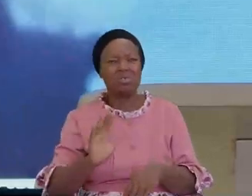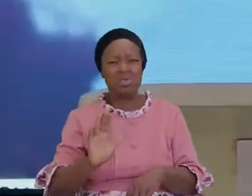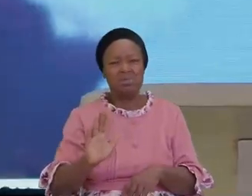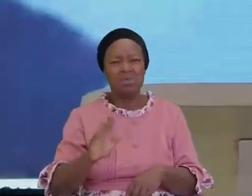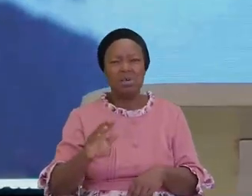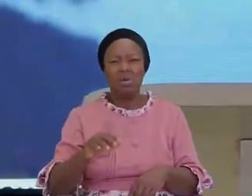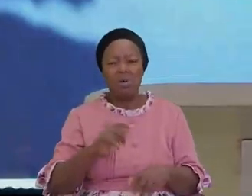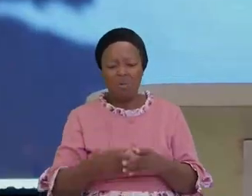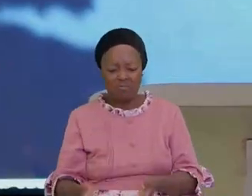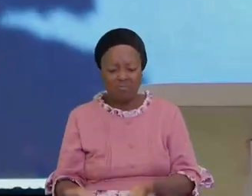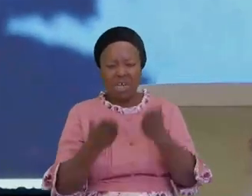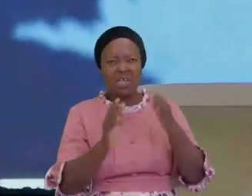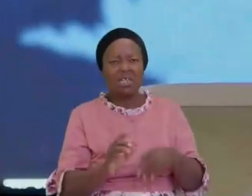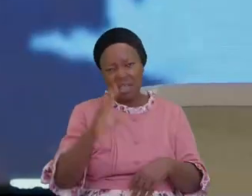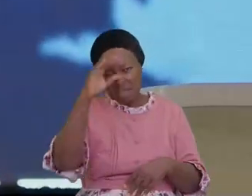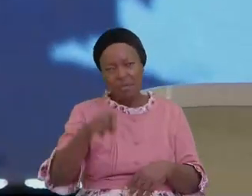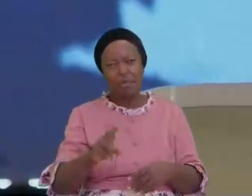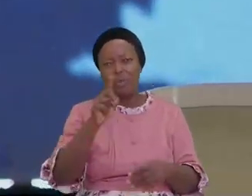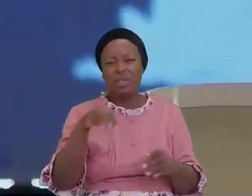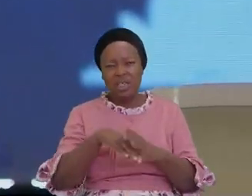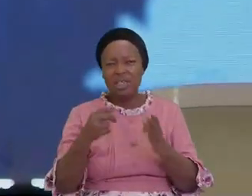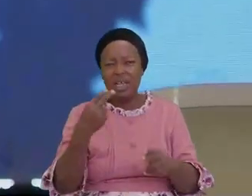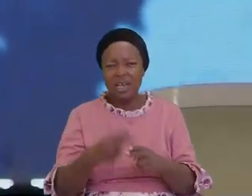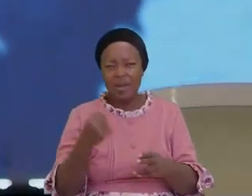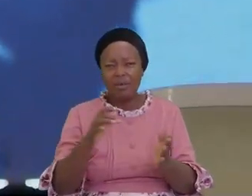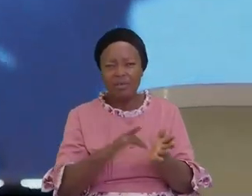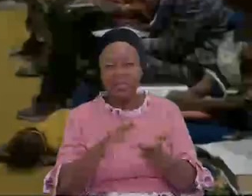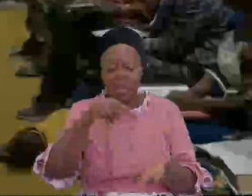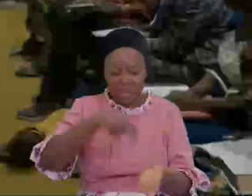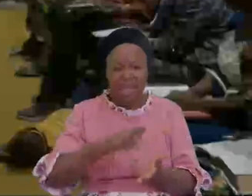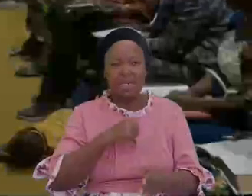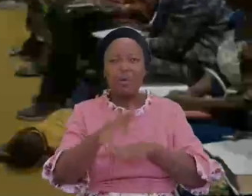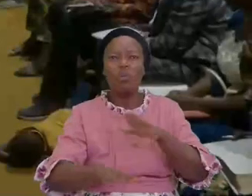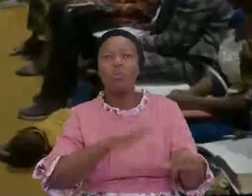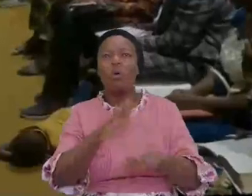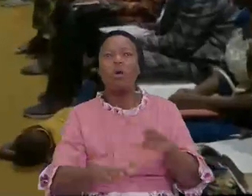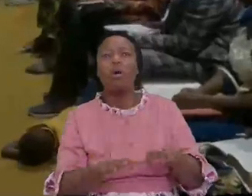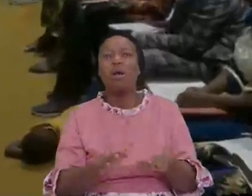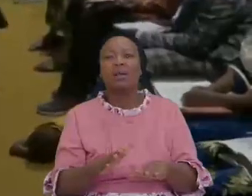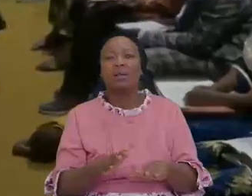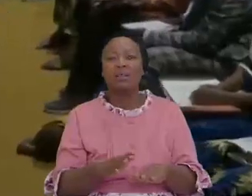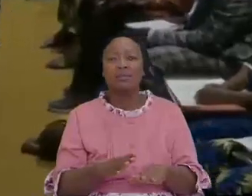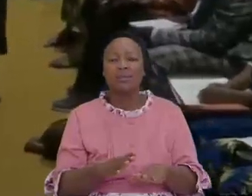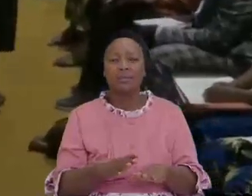tiré. Au nom de Jésus, lève-toi et marche!